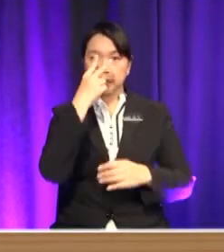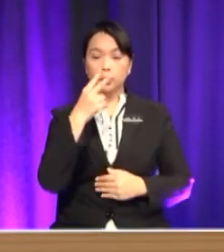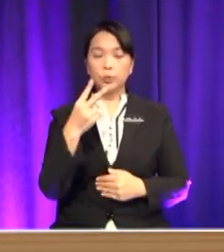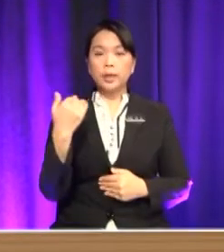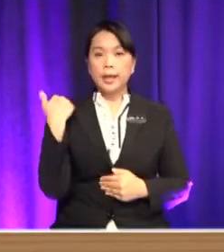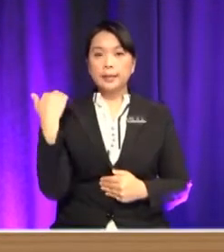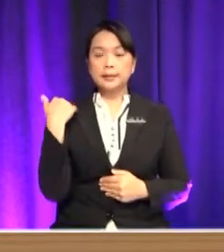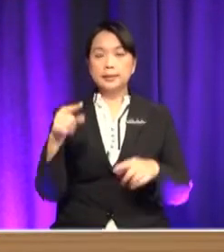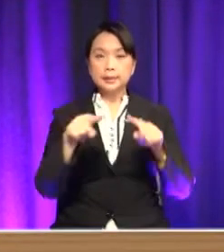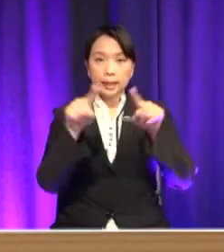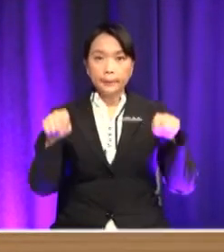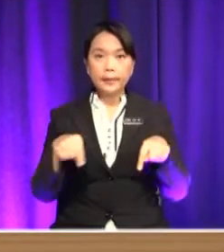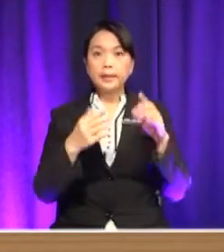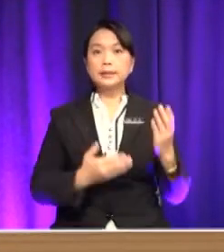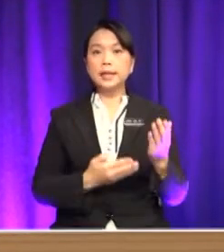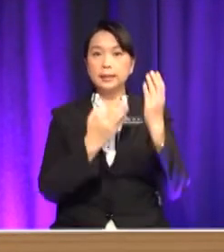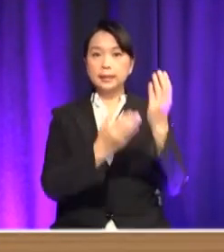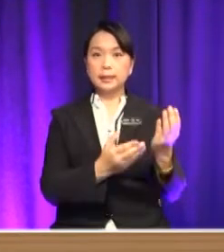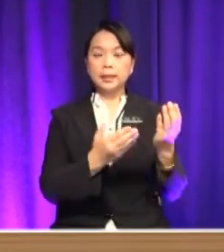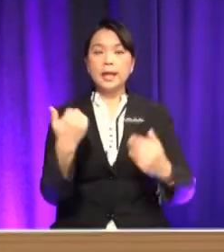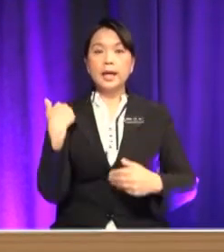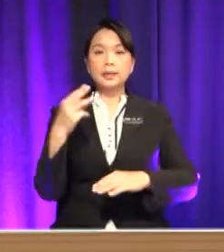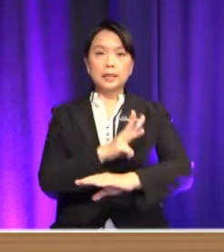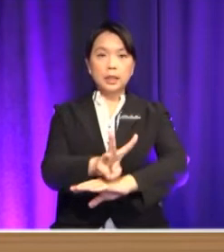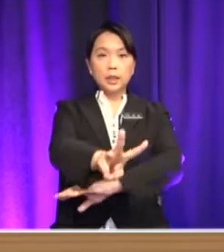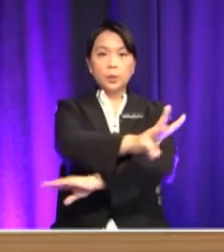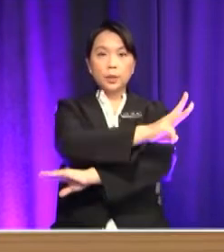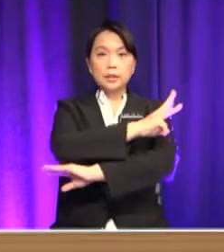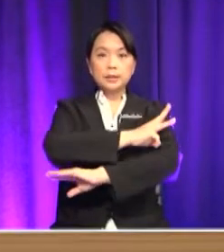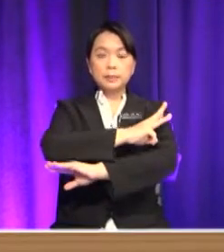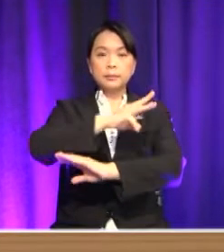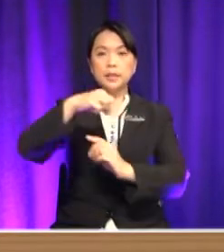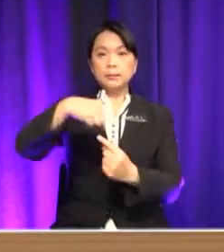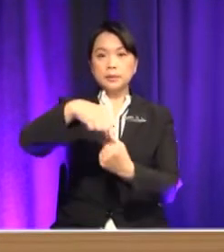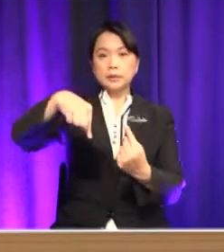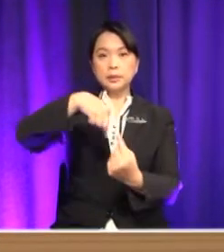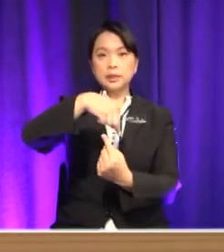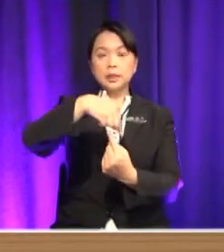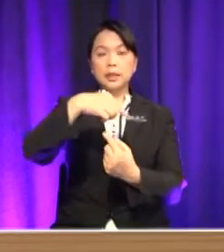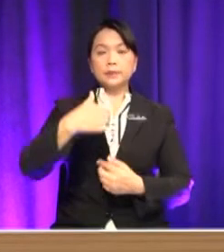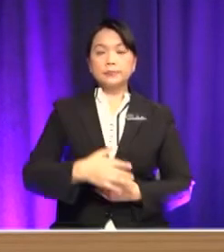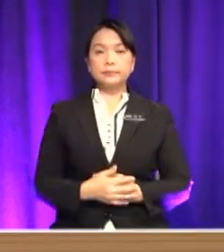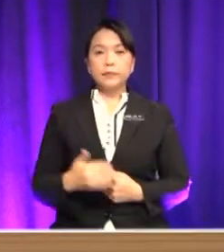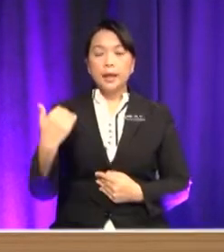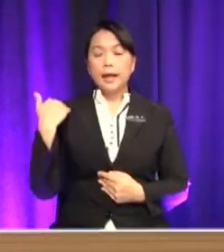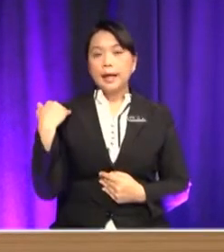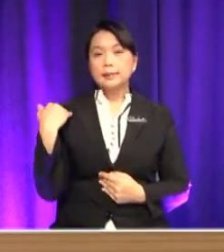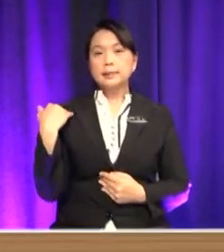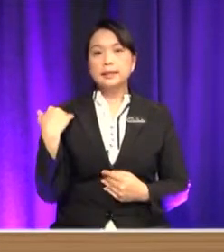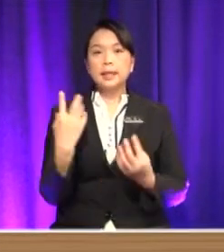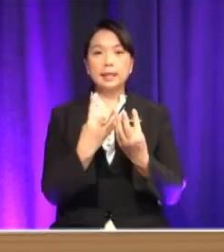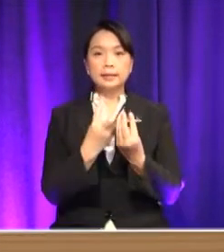cadangan ni kita boleh lihat dia punya kawasan persekitaran. Kawasan persekitaran yang ada dekat situ ialah lot-lot tanah